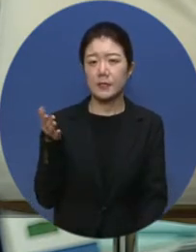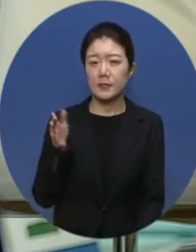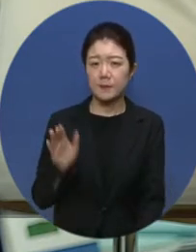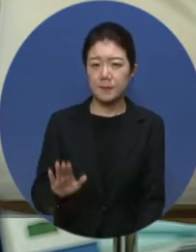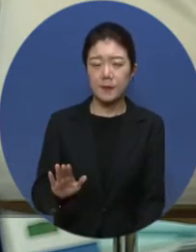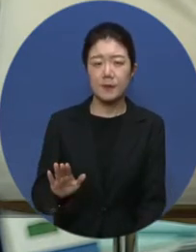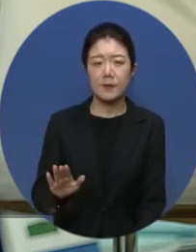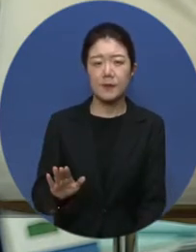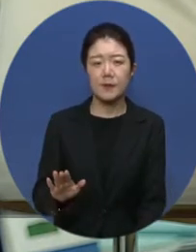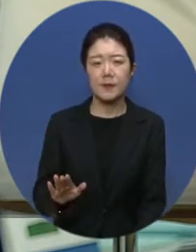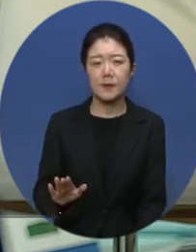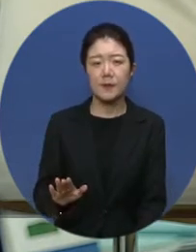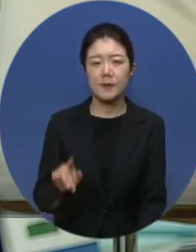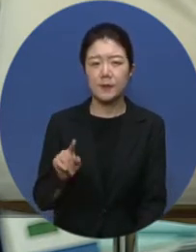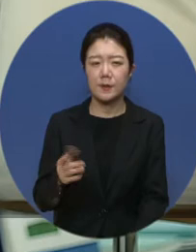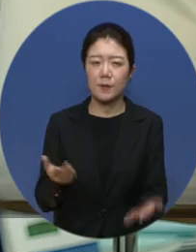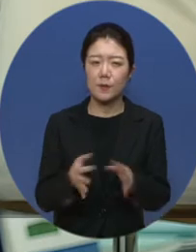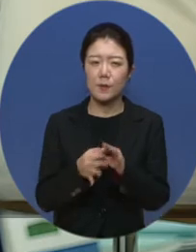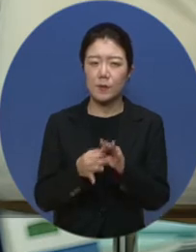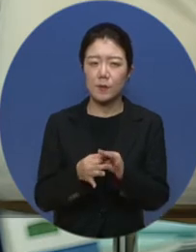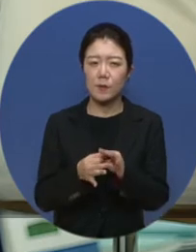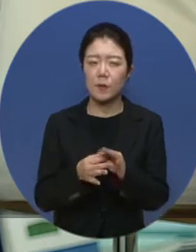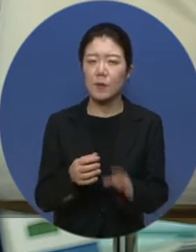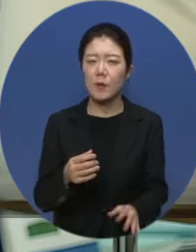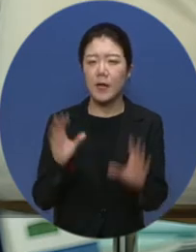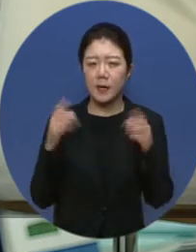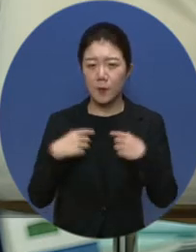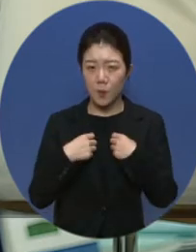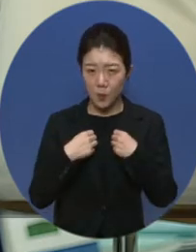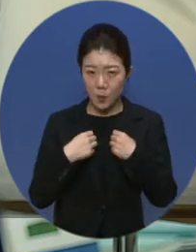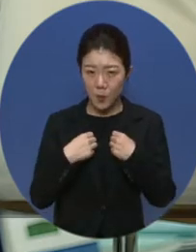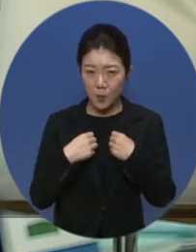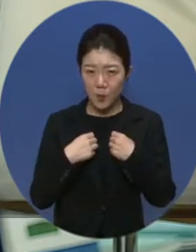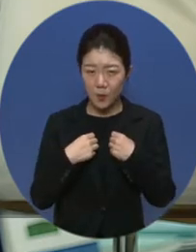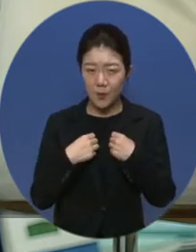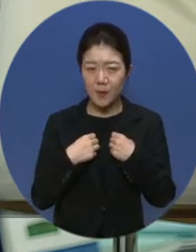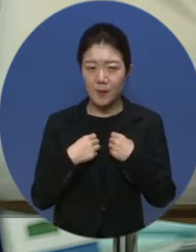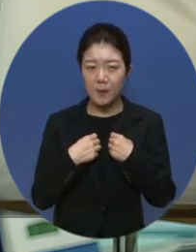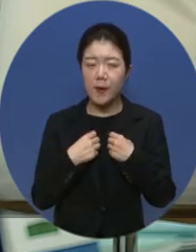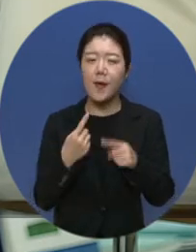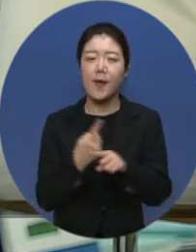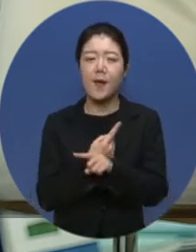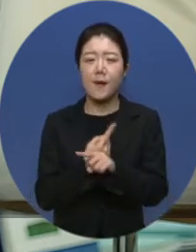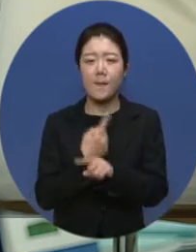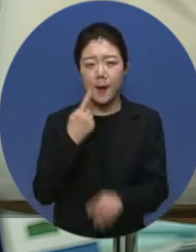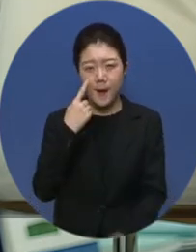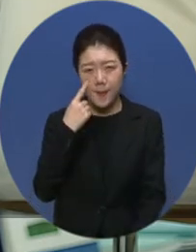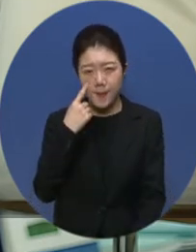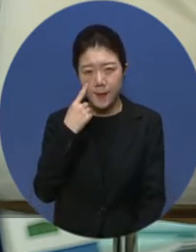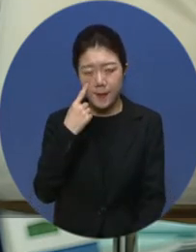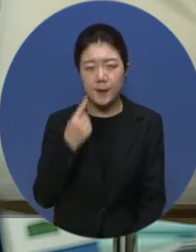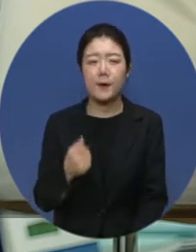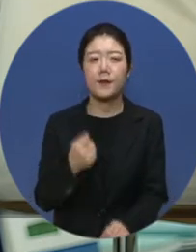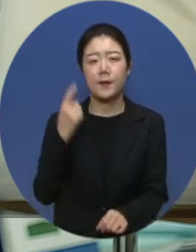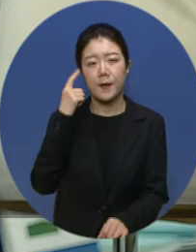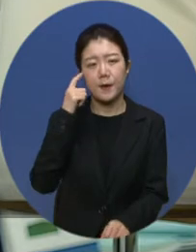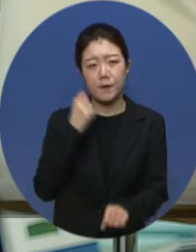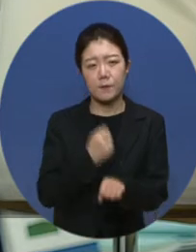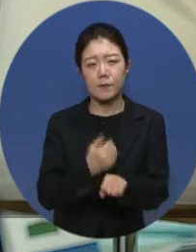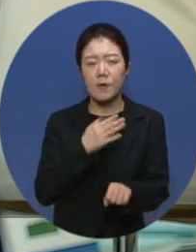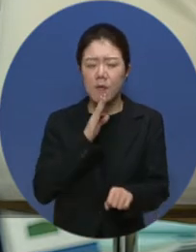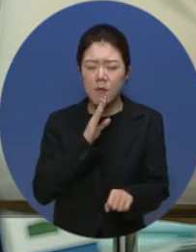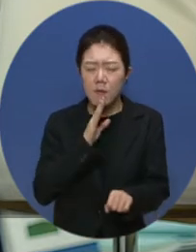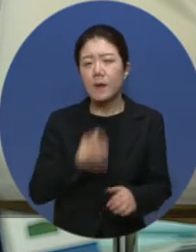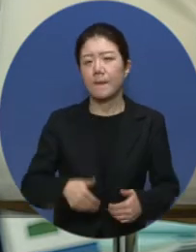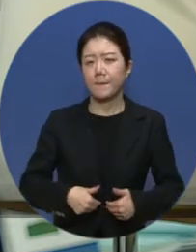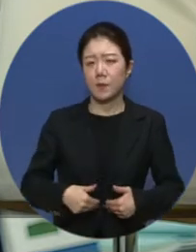않았지만 이걸로 한번 아이 옷을 한번 고쳐봐야겠다. 이제 저의 정말